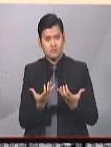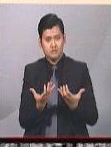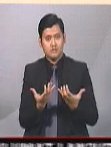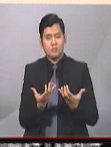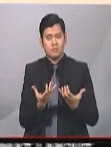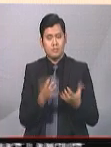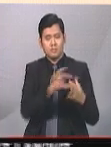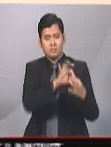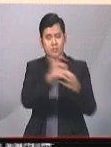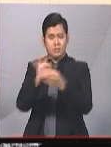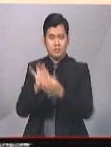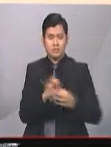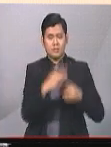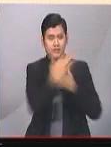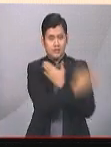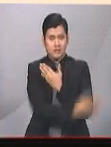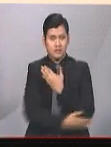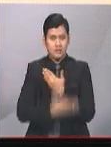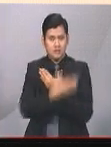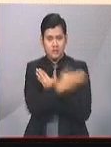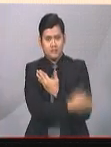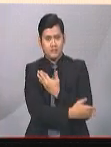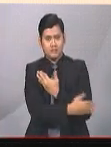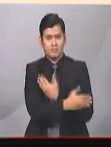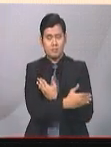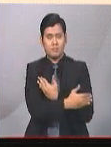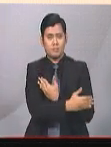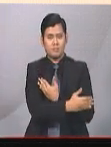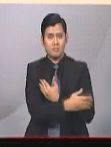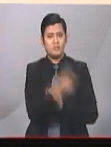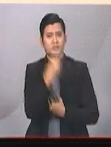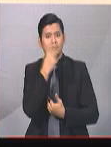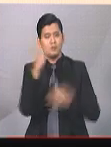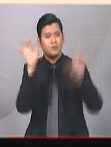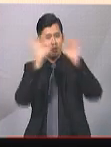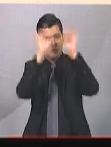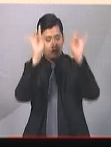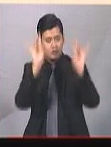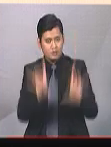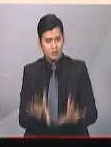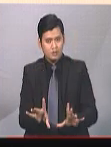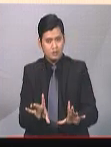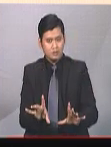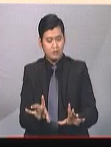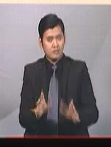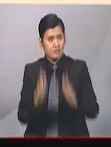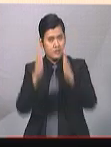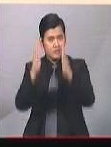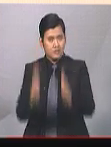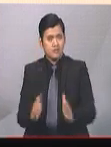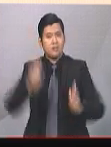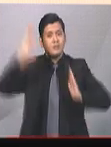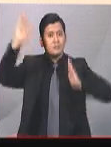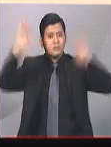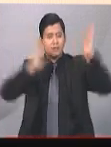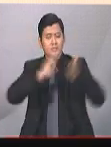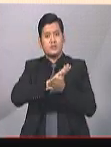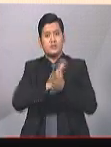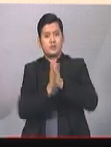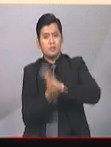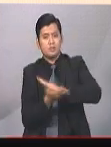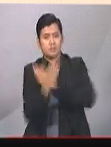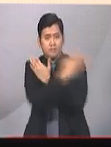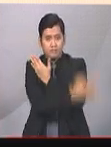human trials. Mereka nak melihat kepada negara-negara di mana ujian kepada manusia boleh dibuat. Malaysia ini menjadi satu negara